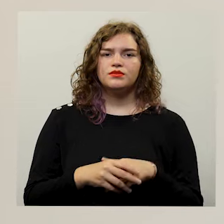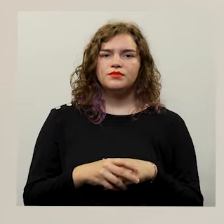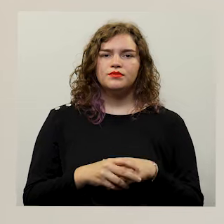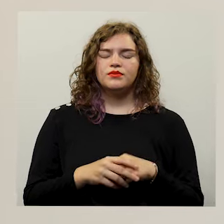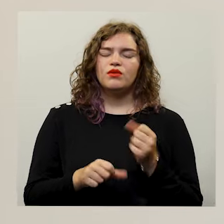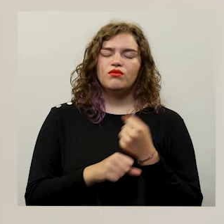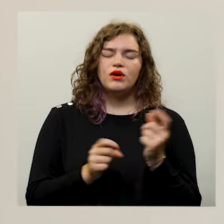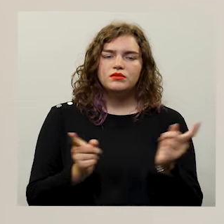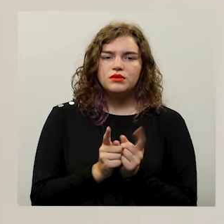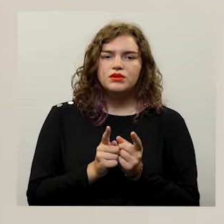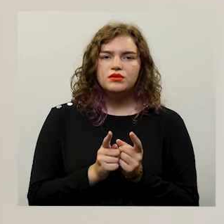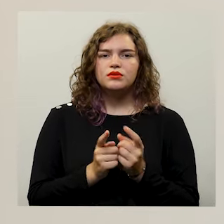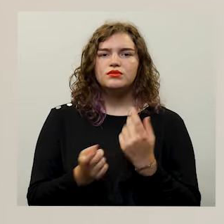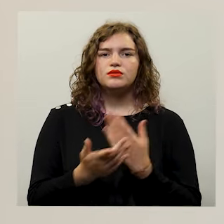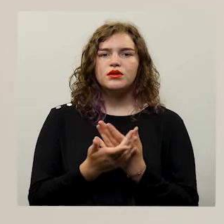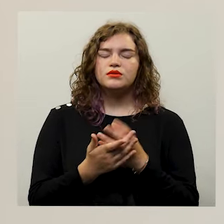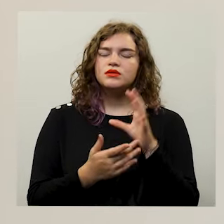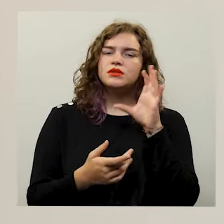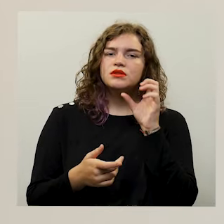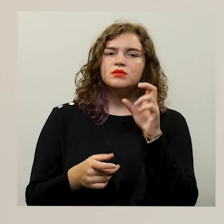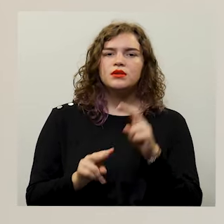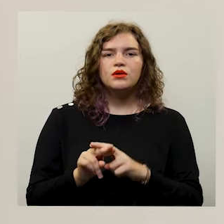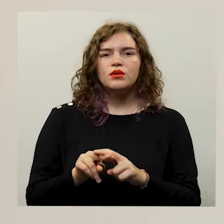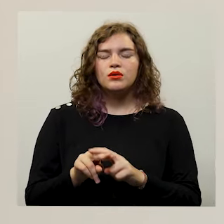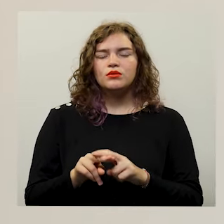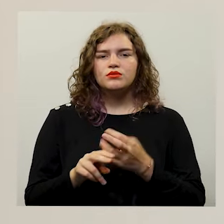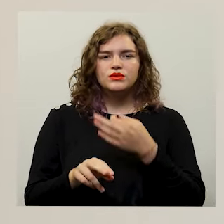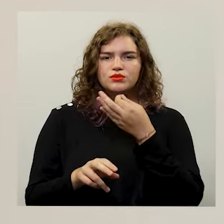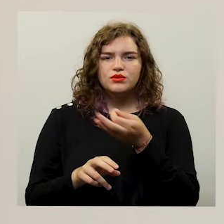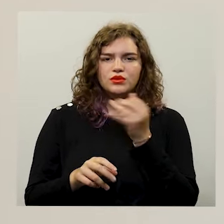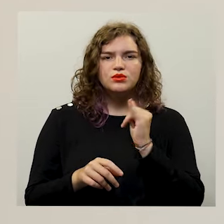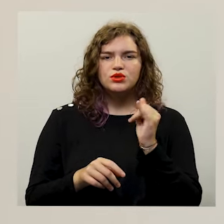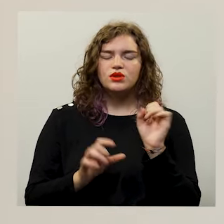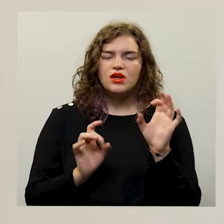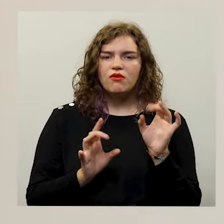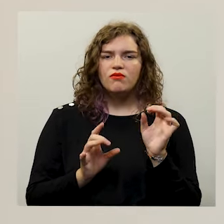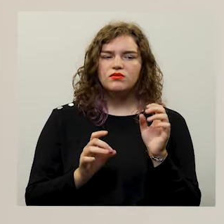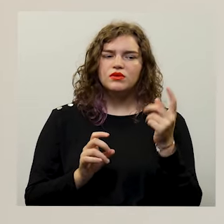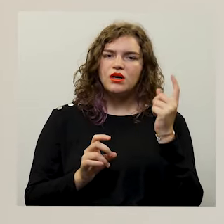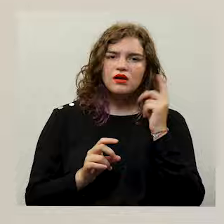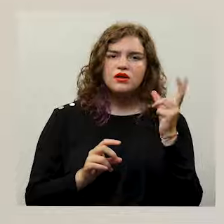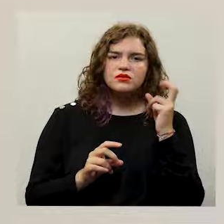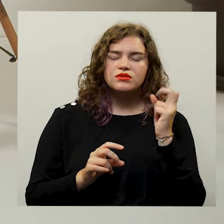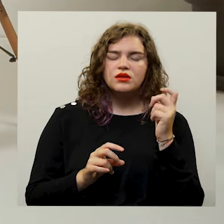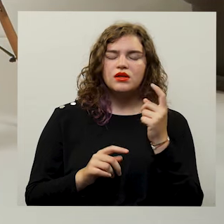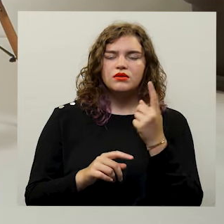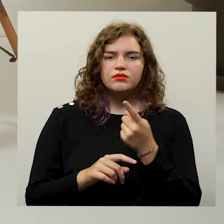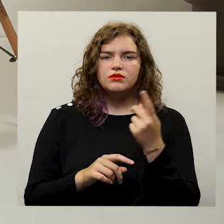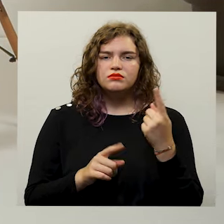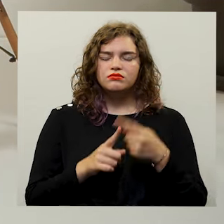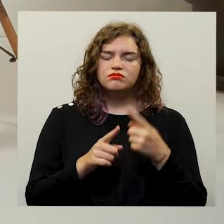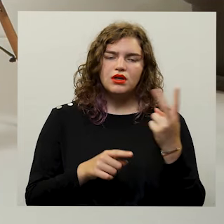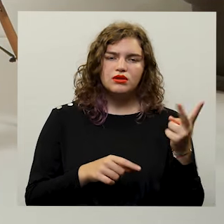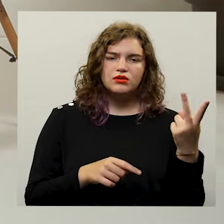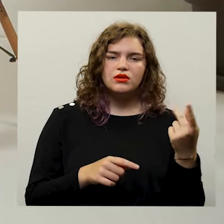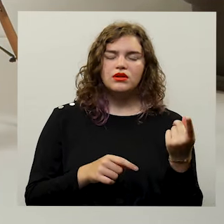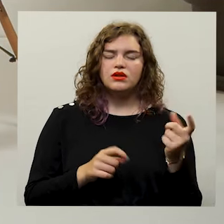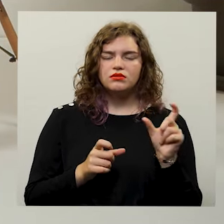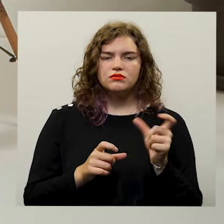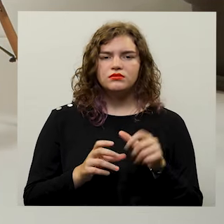Așa, foarte pe scurt, să le prezentăm celor care nu au prins povestea voastră. Dar